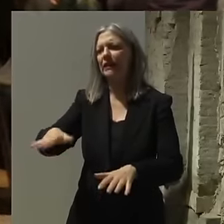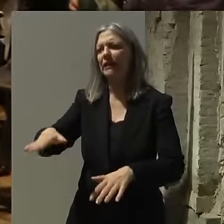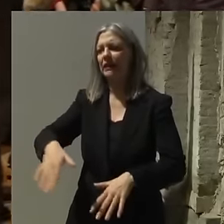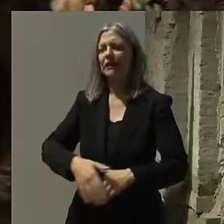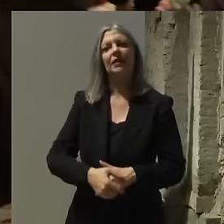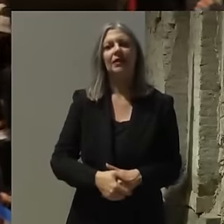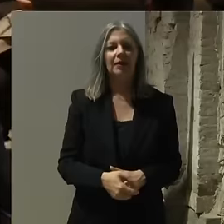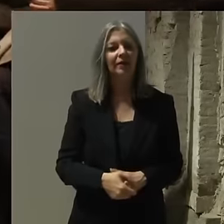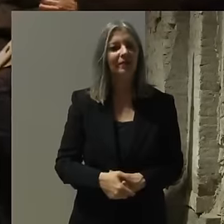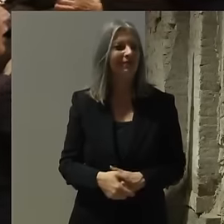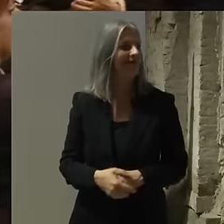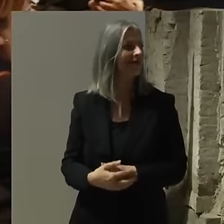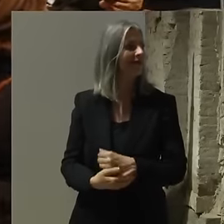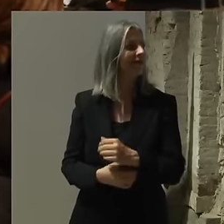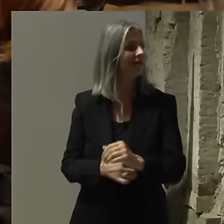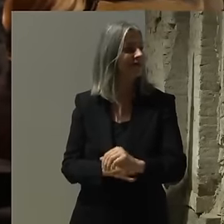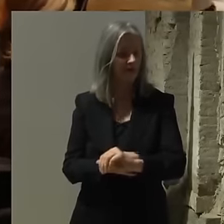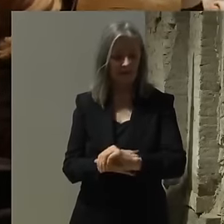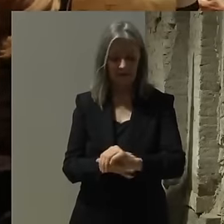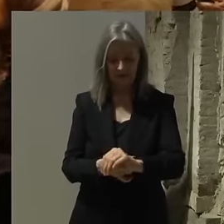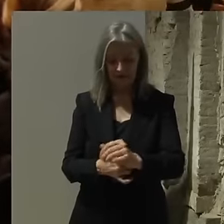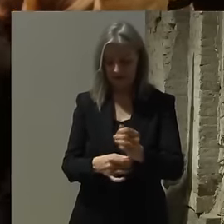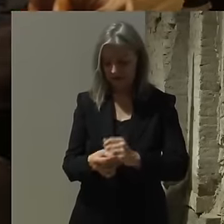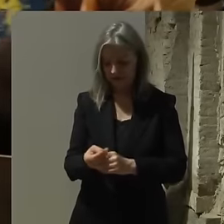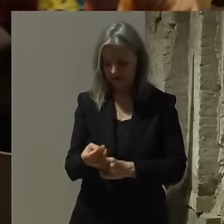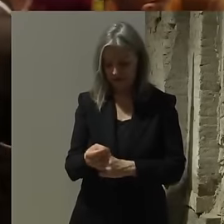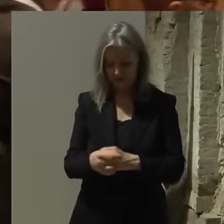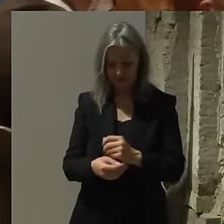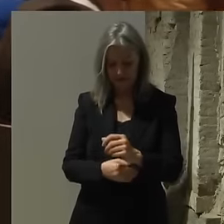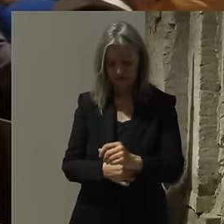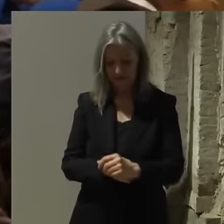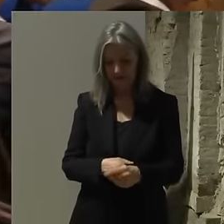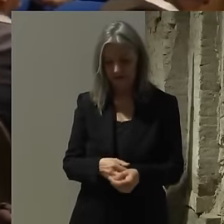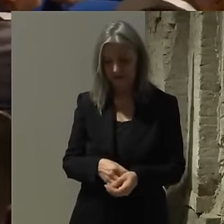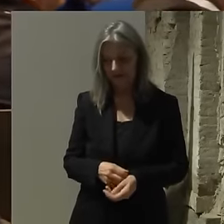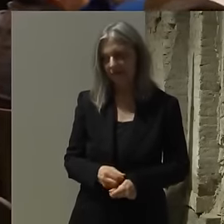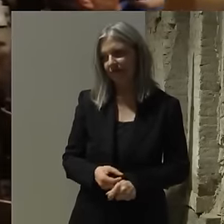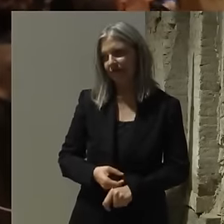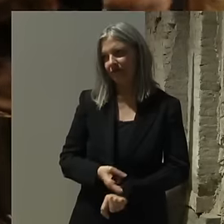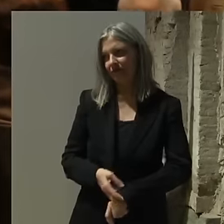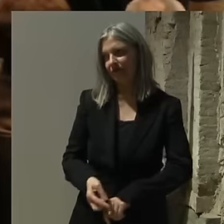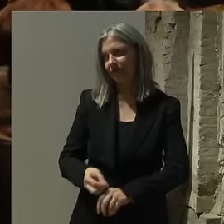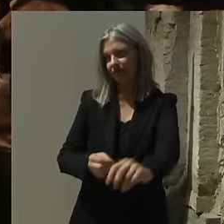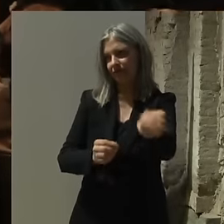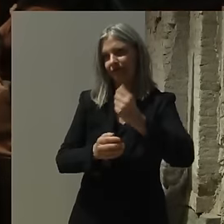lì. Allora, siamo pronti? Siete tutti pronti? Possiamo iniziare, ragazzi? Bene.